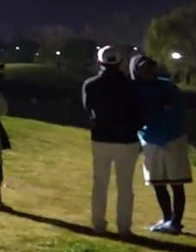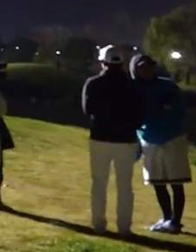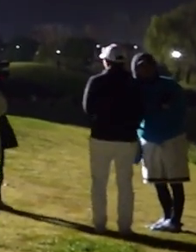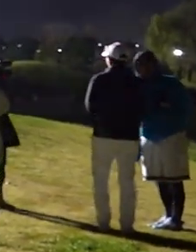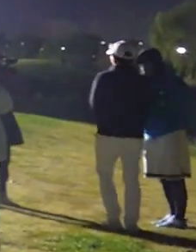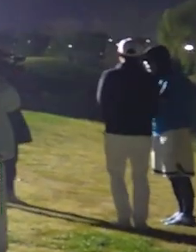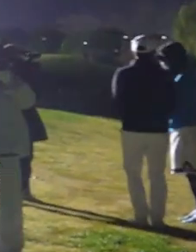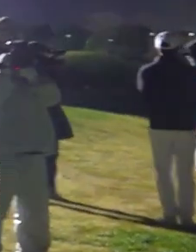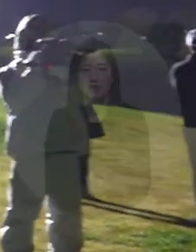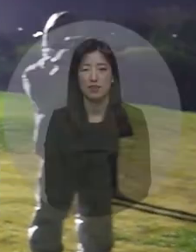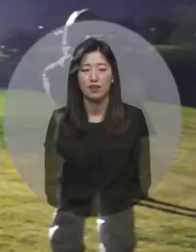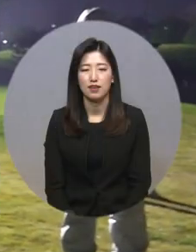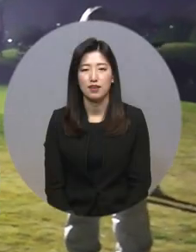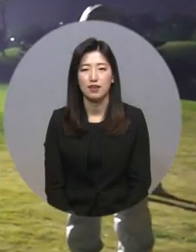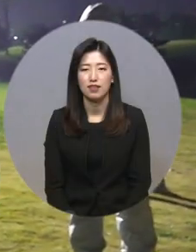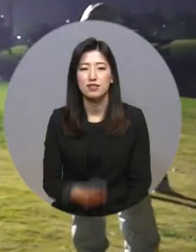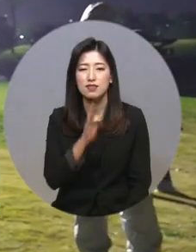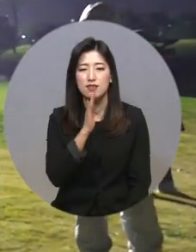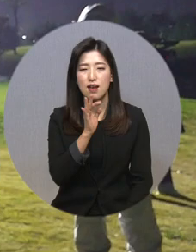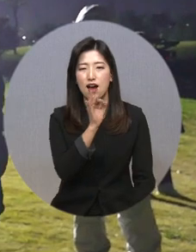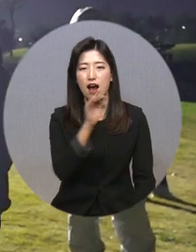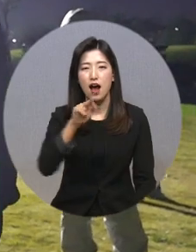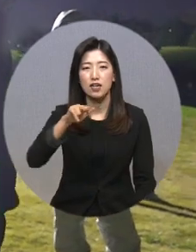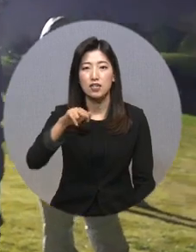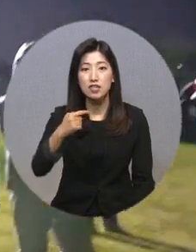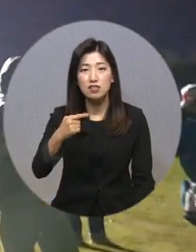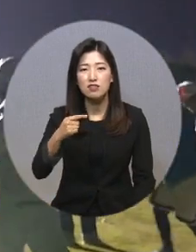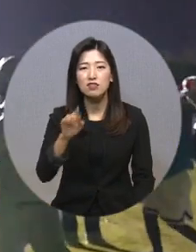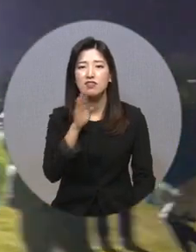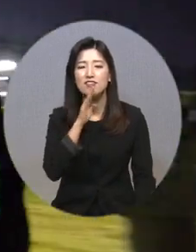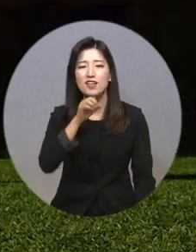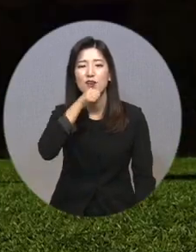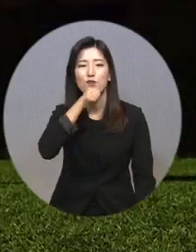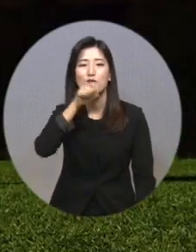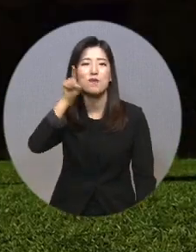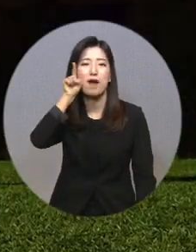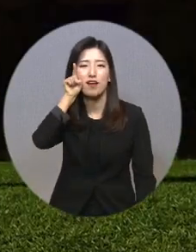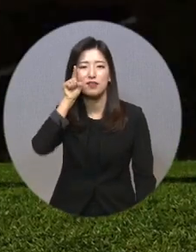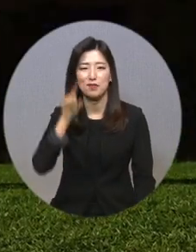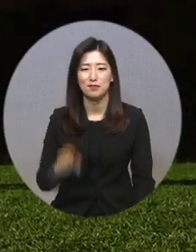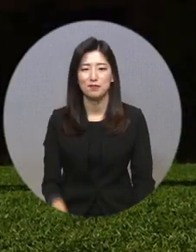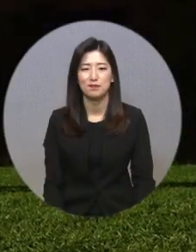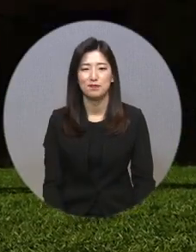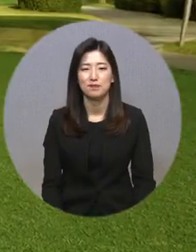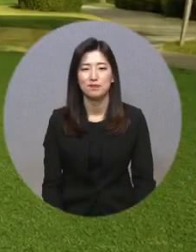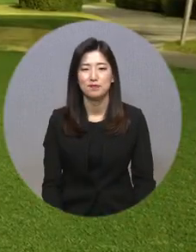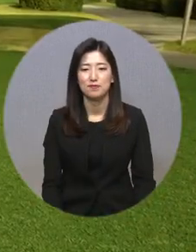알아 그 뭐니 누리 100킬로 이아 아세요 100정 음